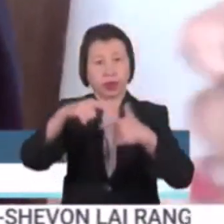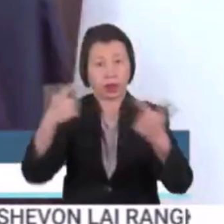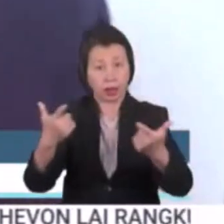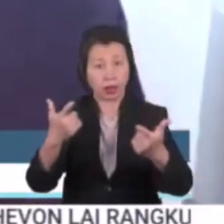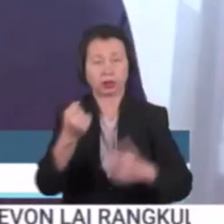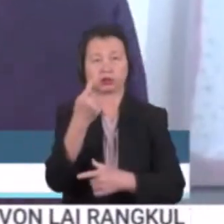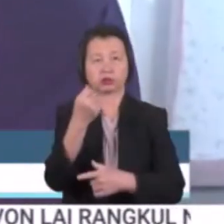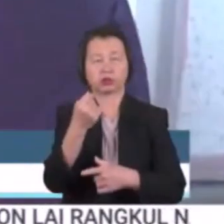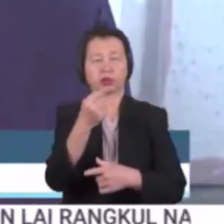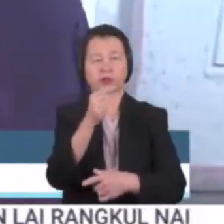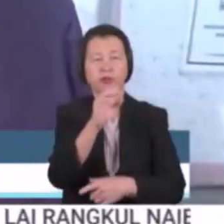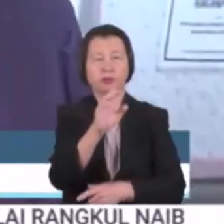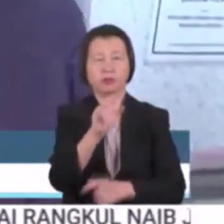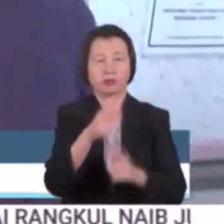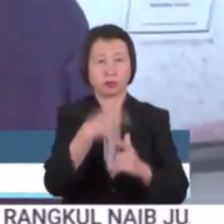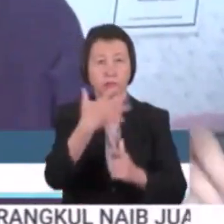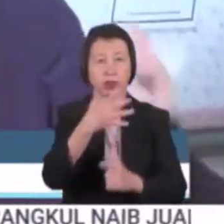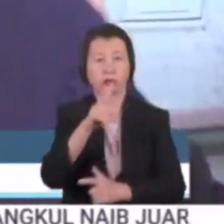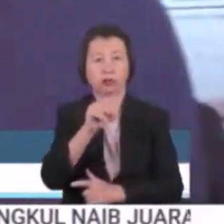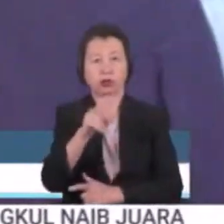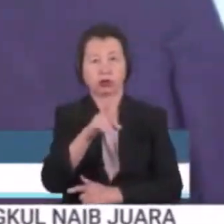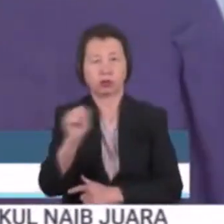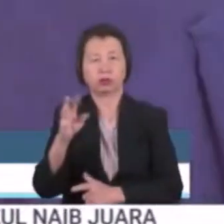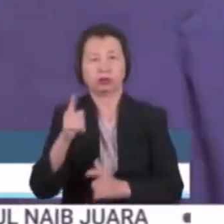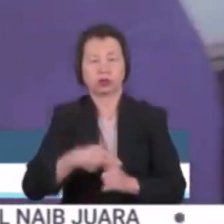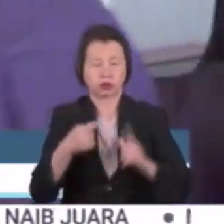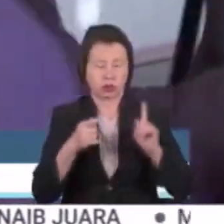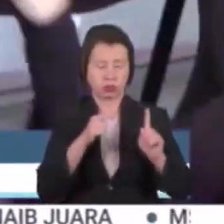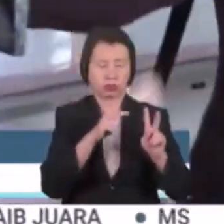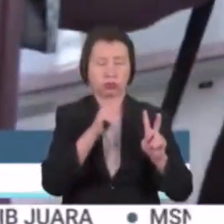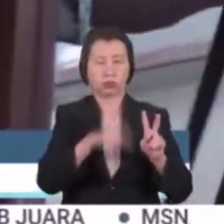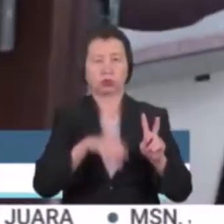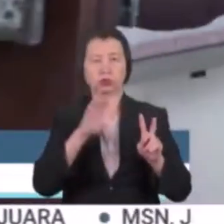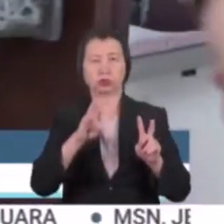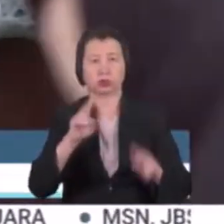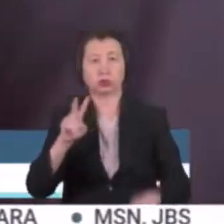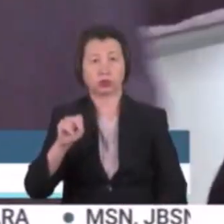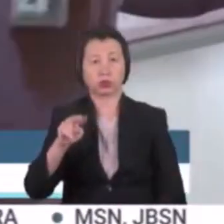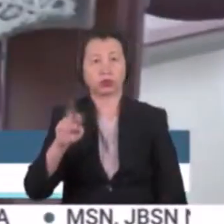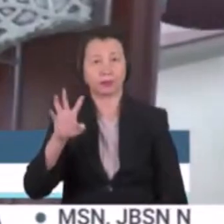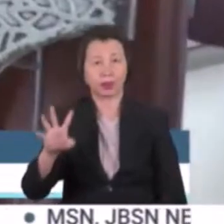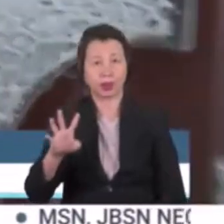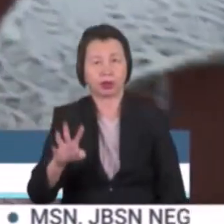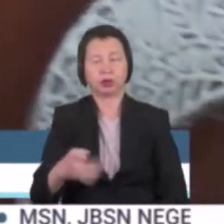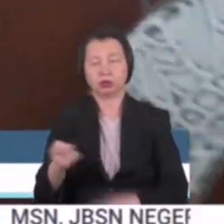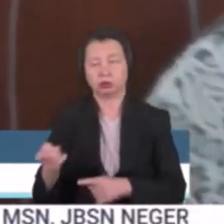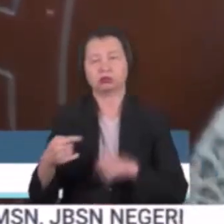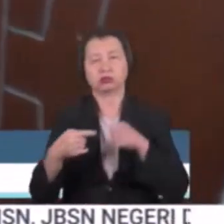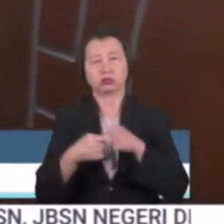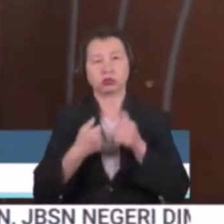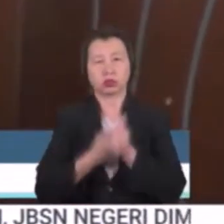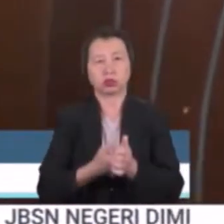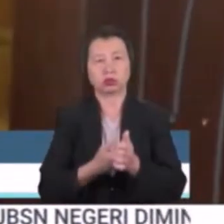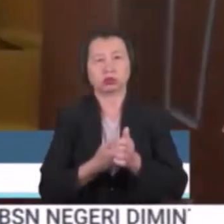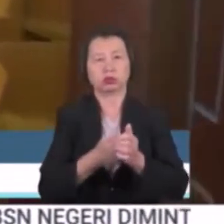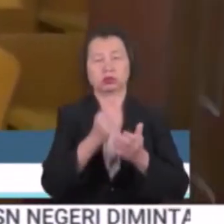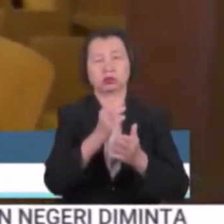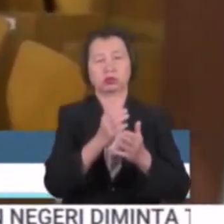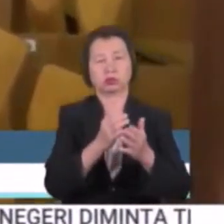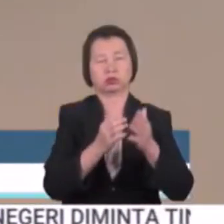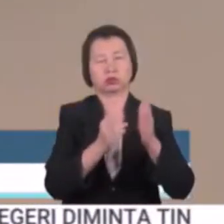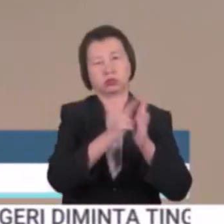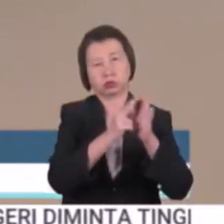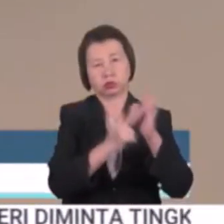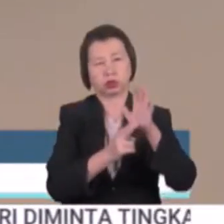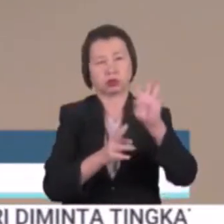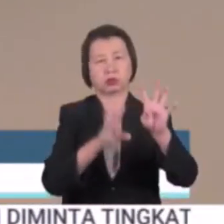antara 11 Mei 2021 hingga 2 Julai 2024. Pertuduhan mengikut Seksyen 403 Kanun Keseksaan dibaca bersama